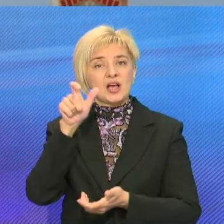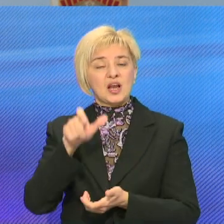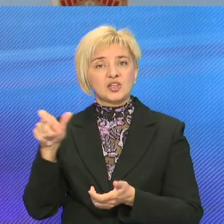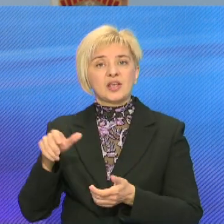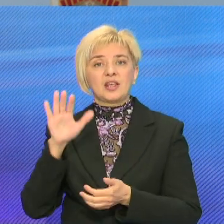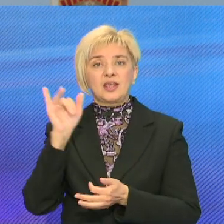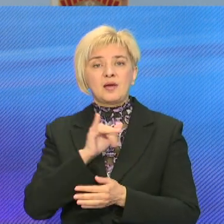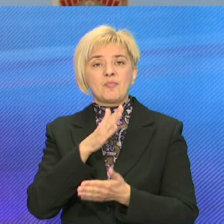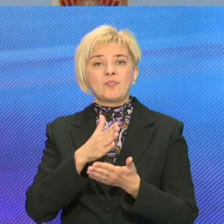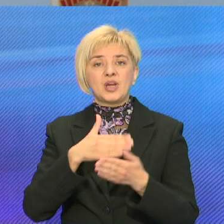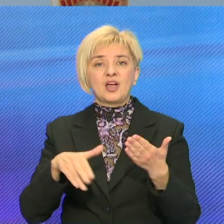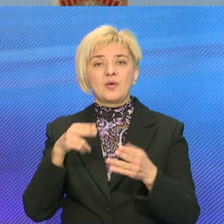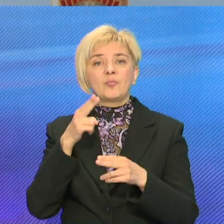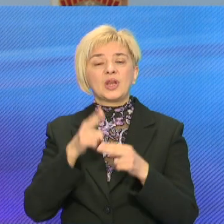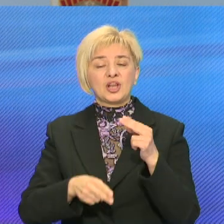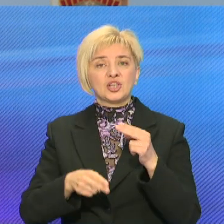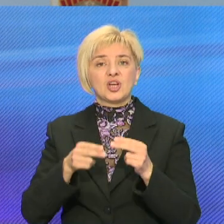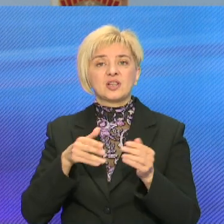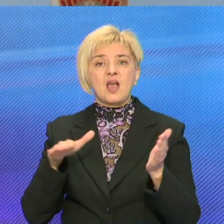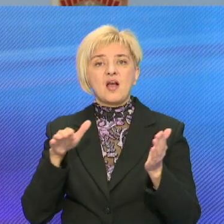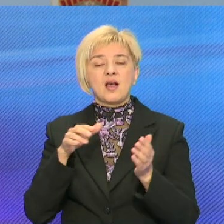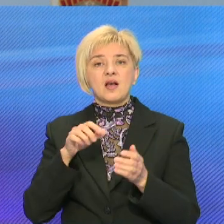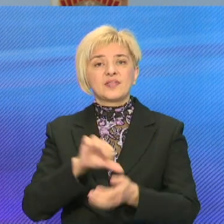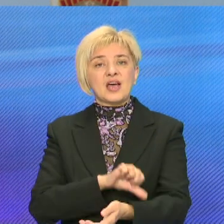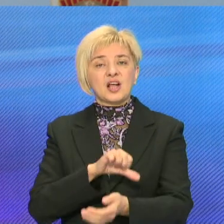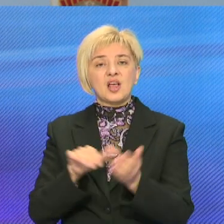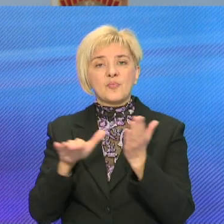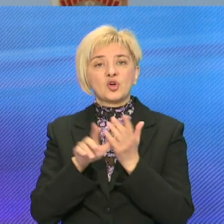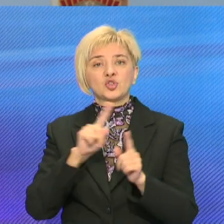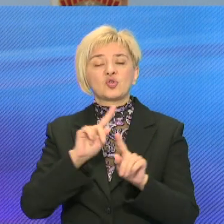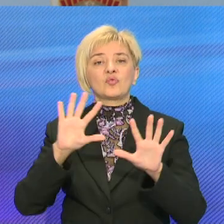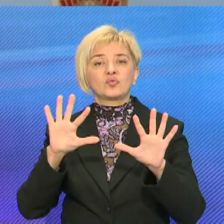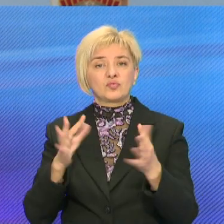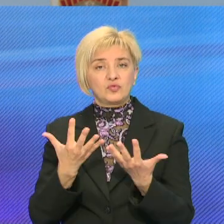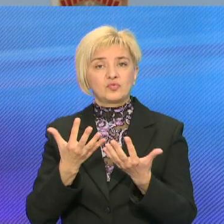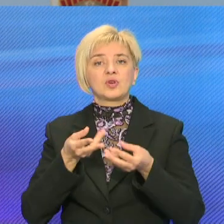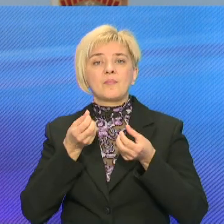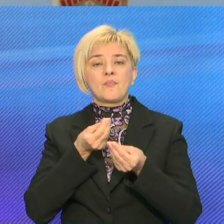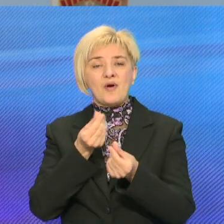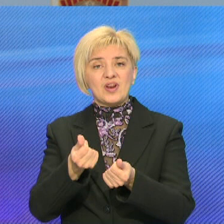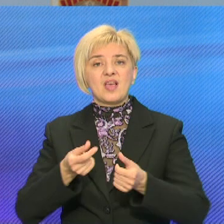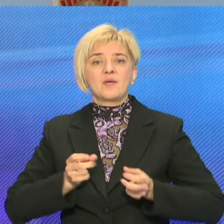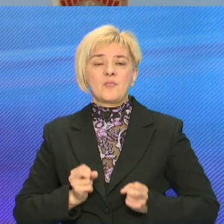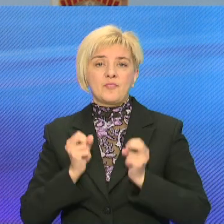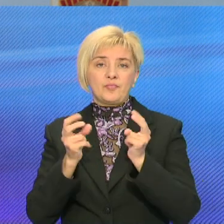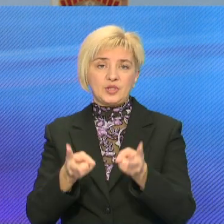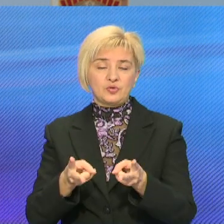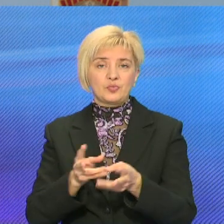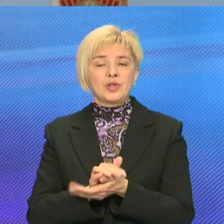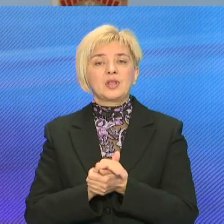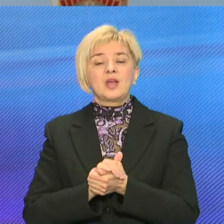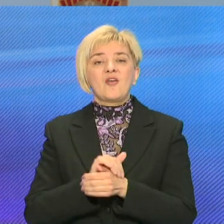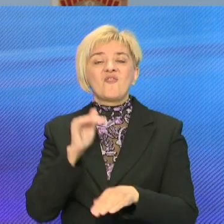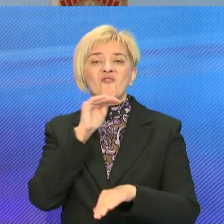них наркологической помощи, что приводило к совершению ими преступлений. Факты, установленные в результате